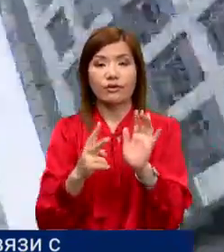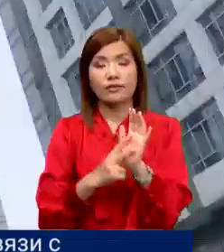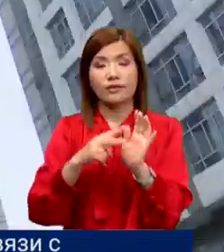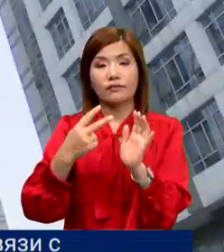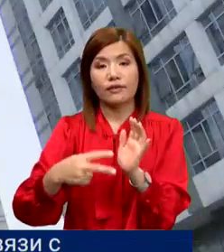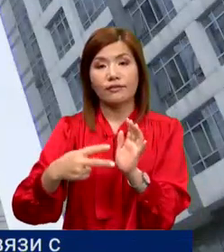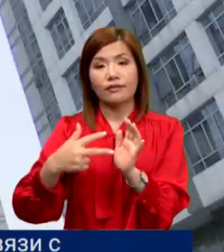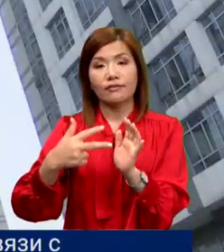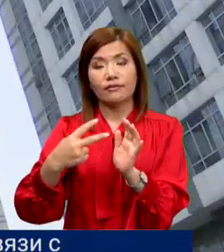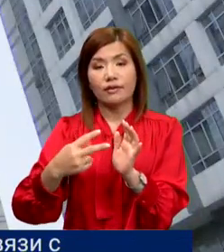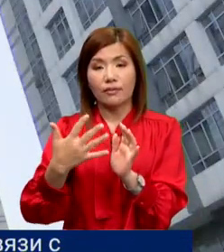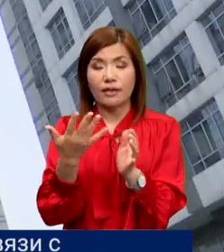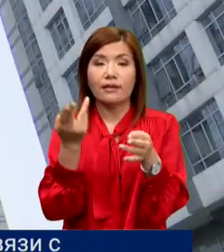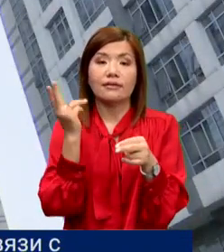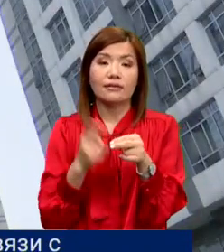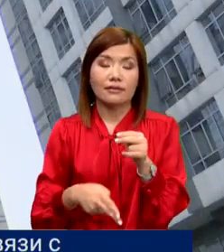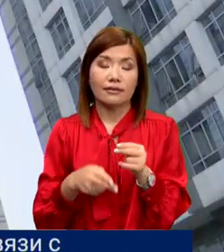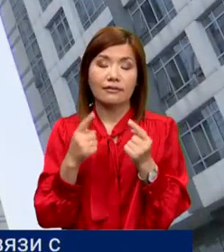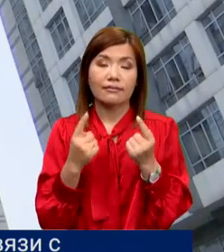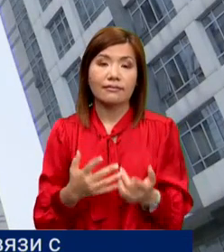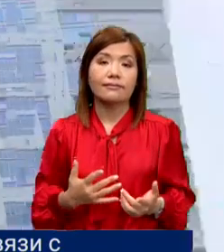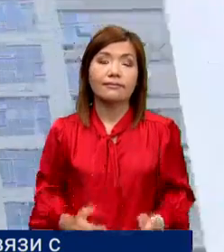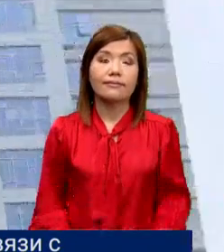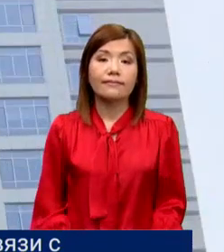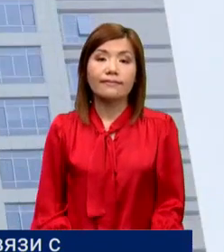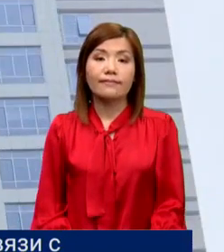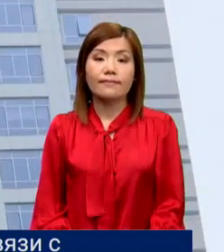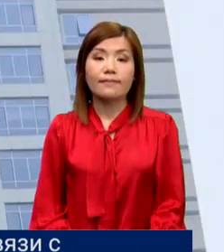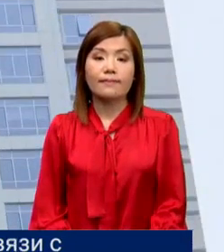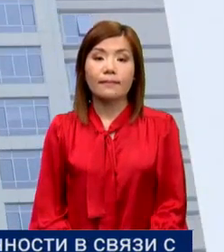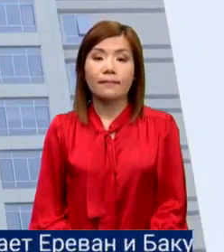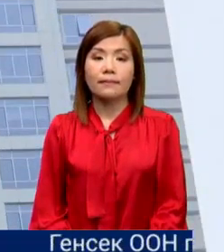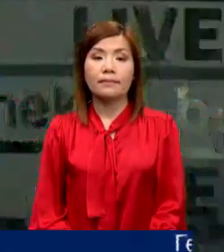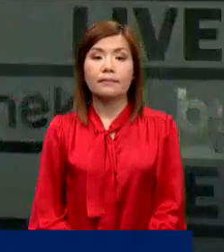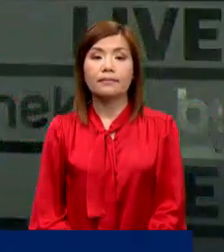аяқталады деген сөз. Жәния Әбдібек, Нұрбол Сазабеков, Атамекен, Бизнес арнасы.